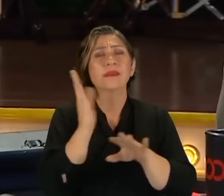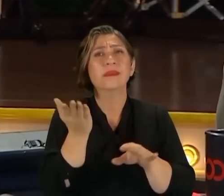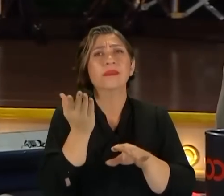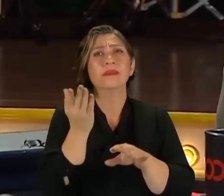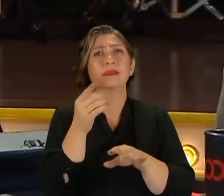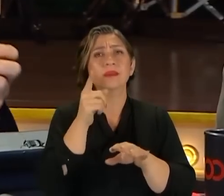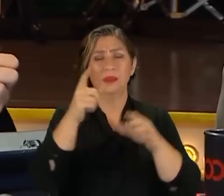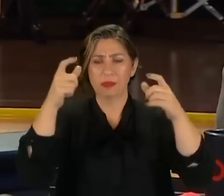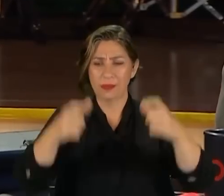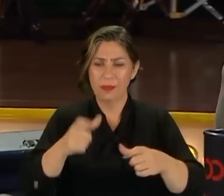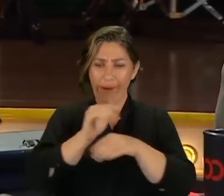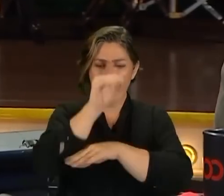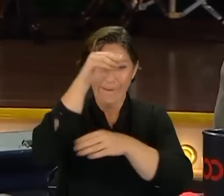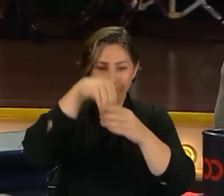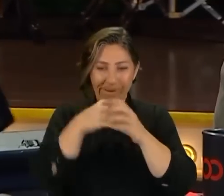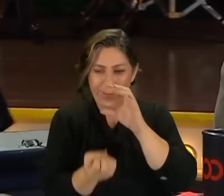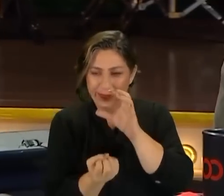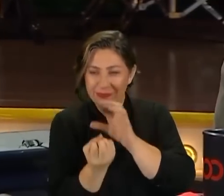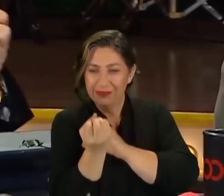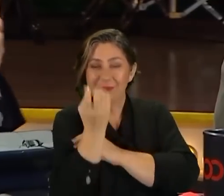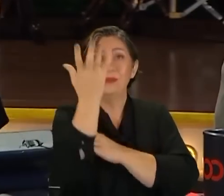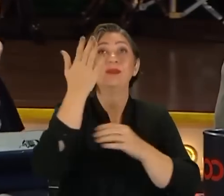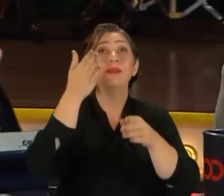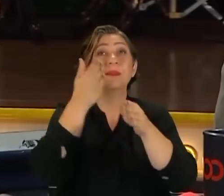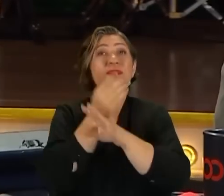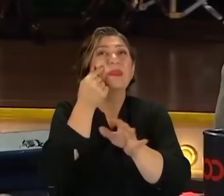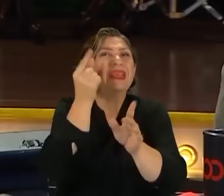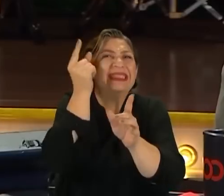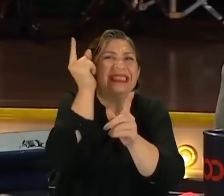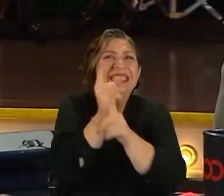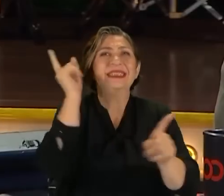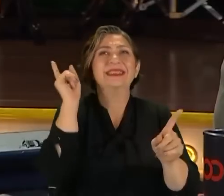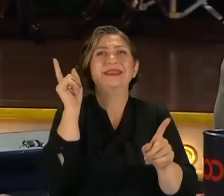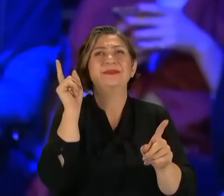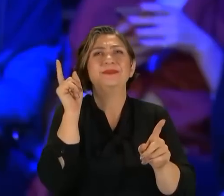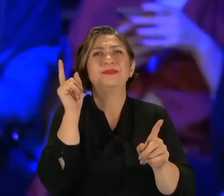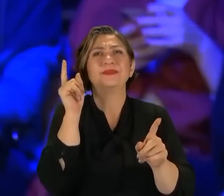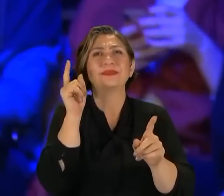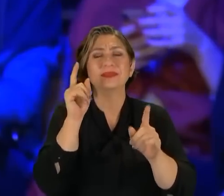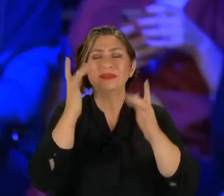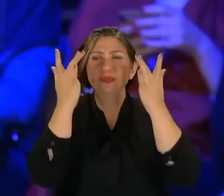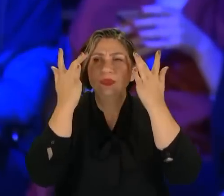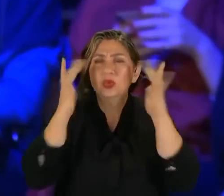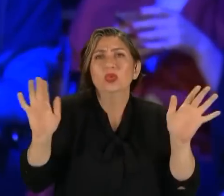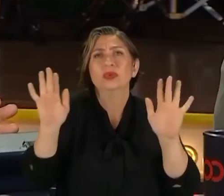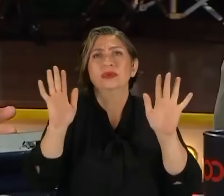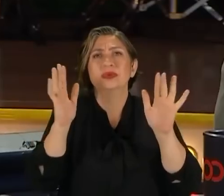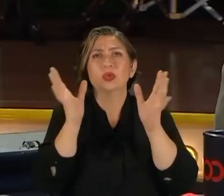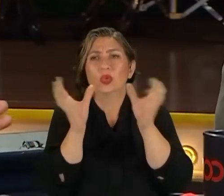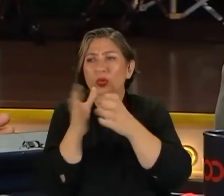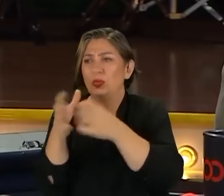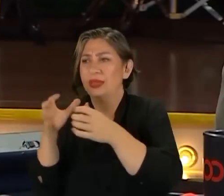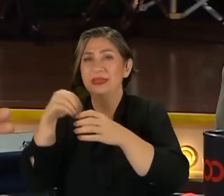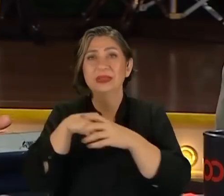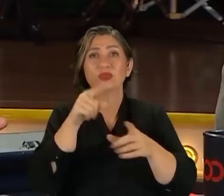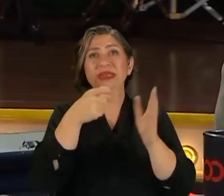bu şehir hayatının içinden filizlenmiş, bizzat şehrin içinden gelmiş ve entelektüel